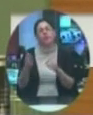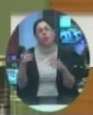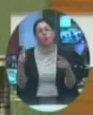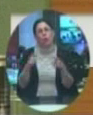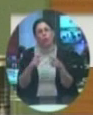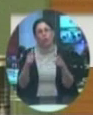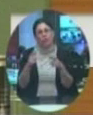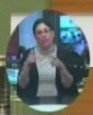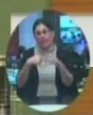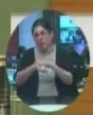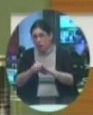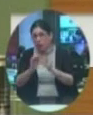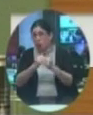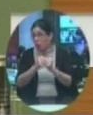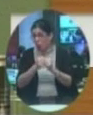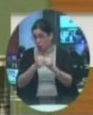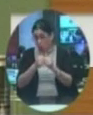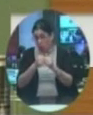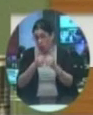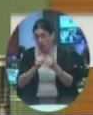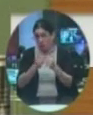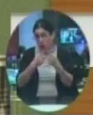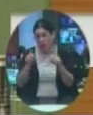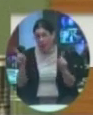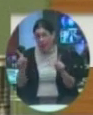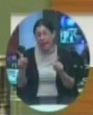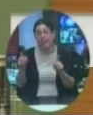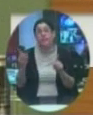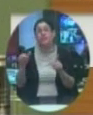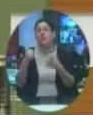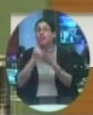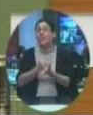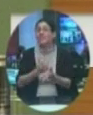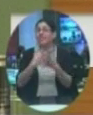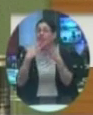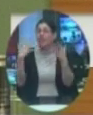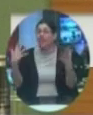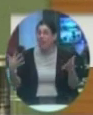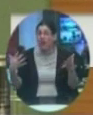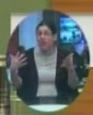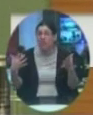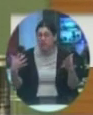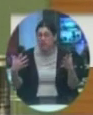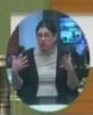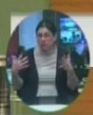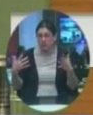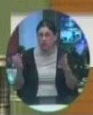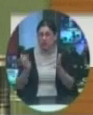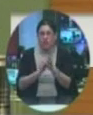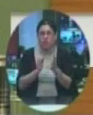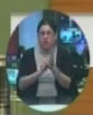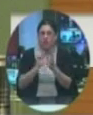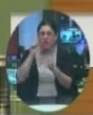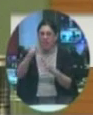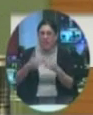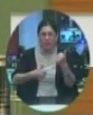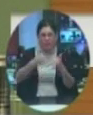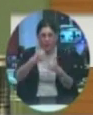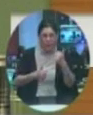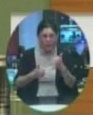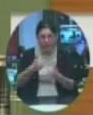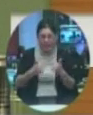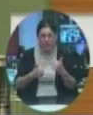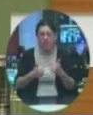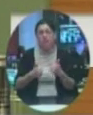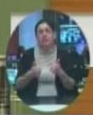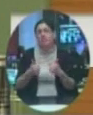ספורט אחר, במקומות רחוקים יש תקציב ענק שמושקע בהסעות, וכדי להגיע לטורניר או לאליפות, יכול להיות שכל